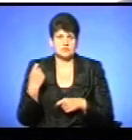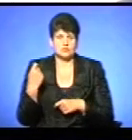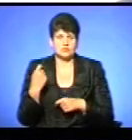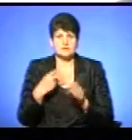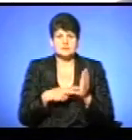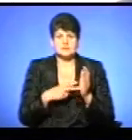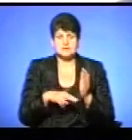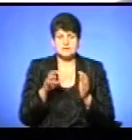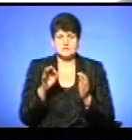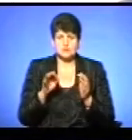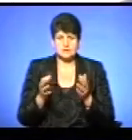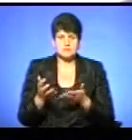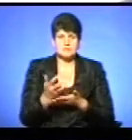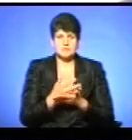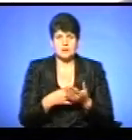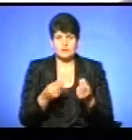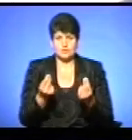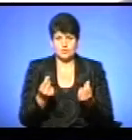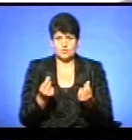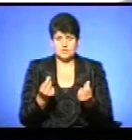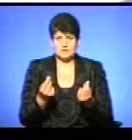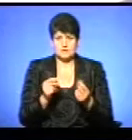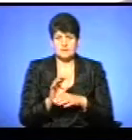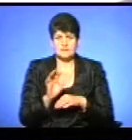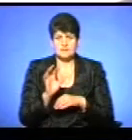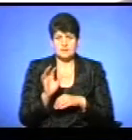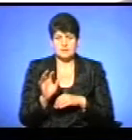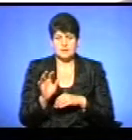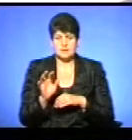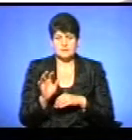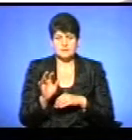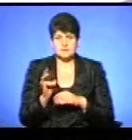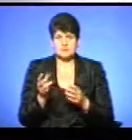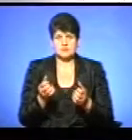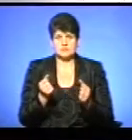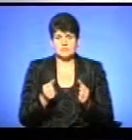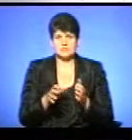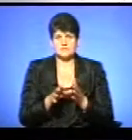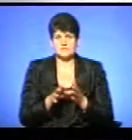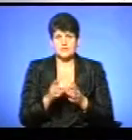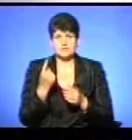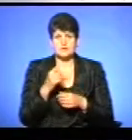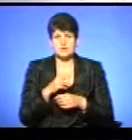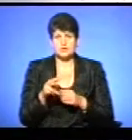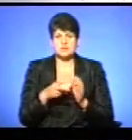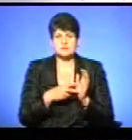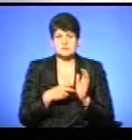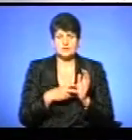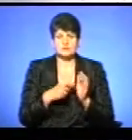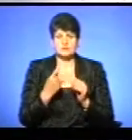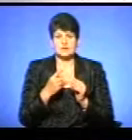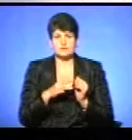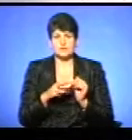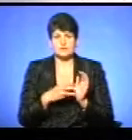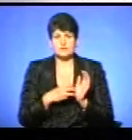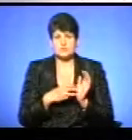коштів, які ми готівкою збираємо, ми відправляємо на утримання електроенергії. 1 700 000 – 1 800 000, при тому, що